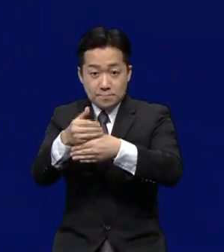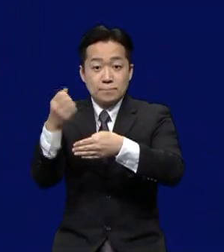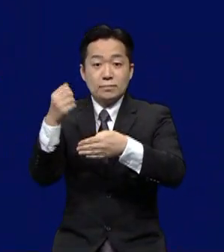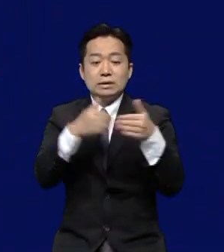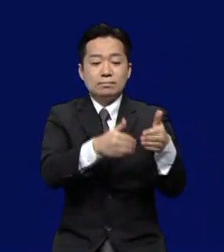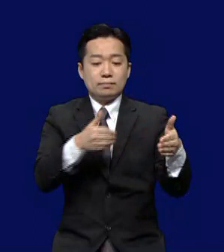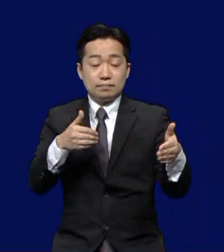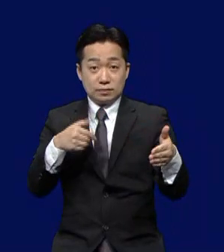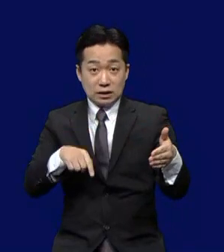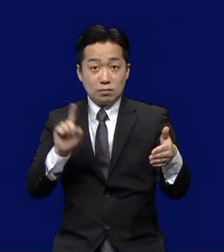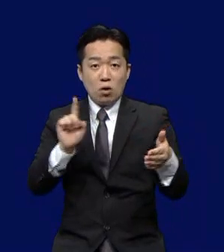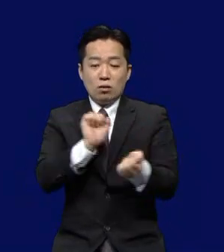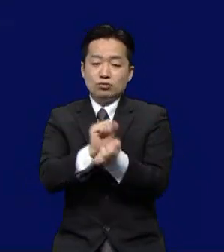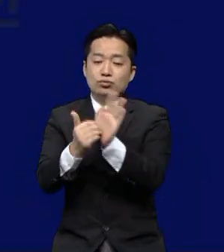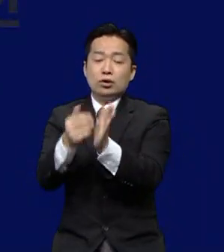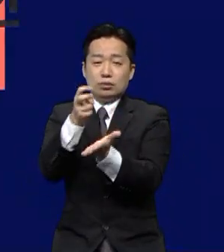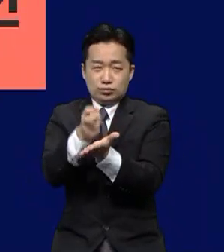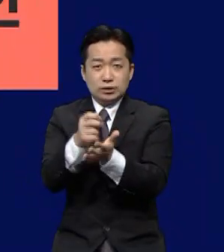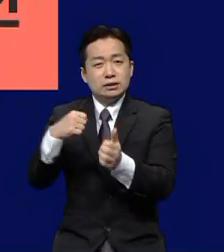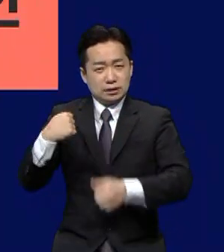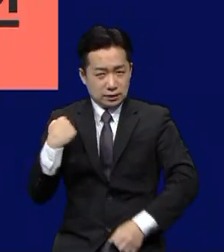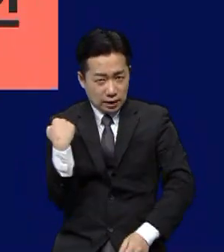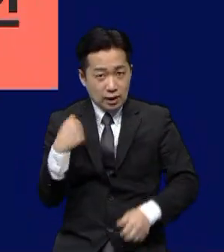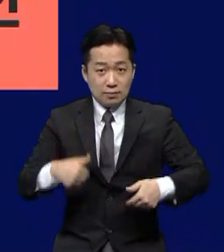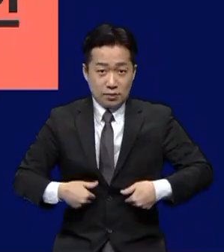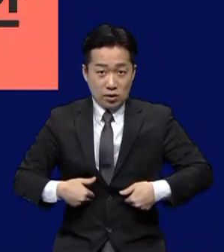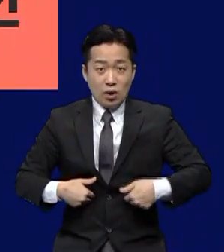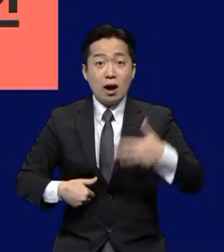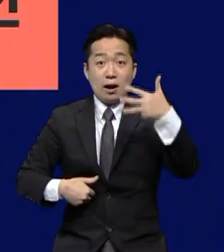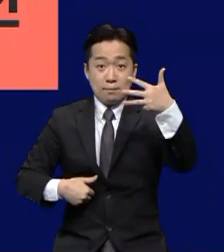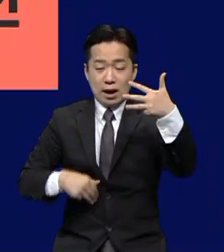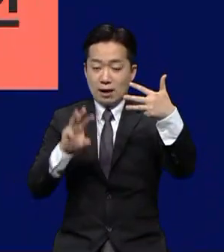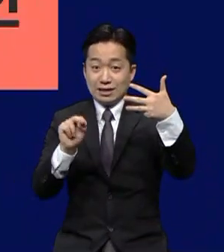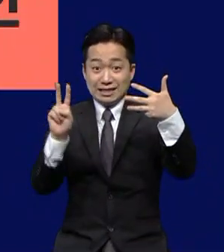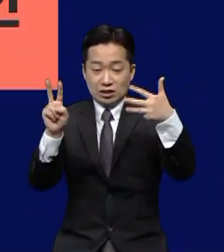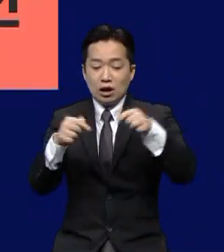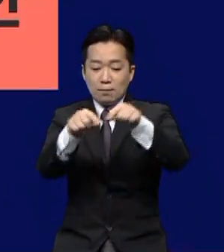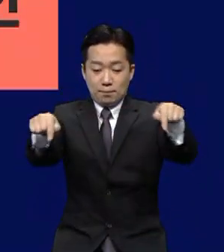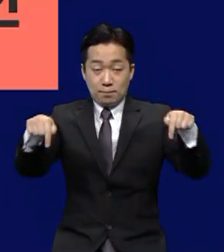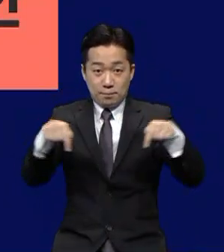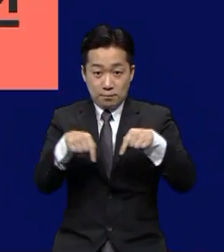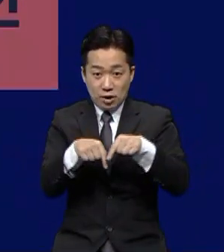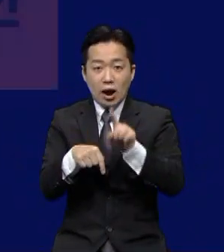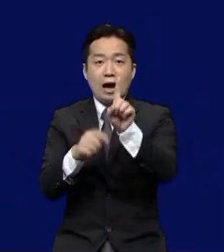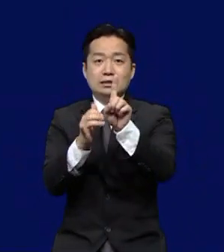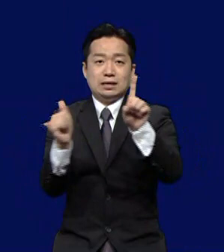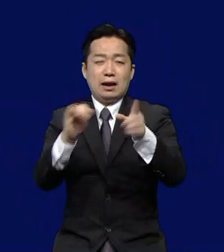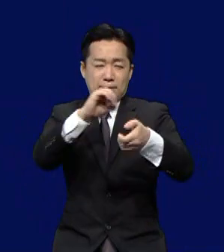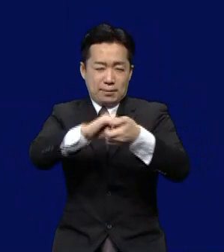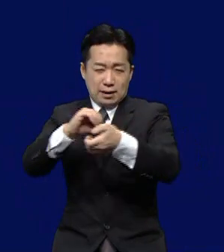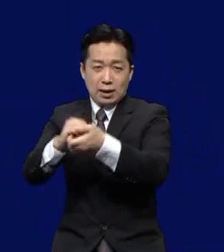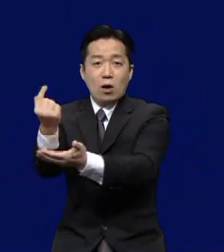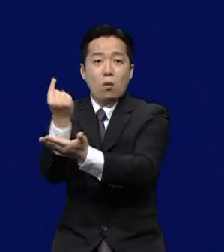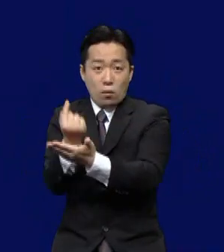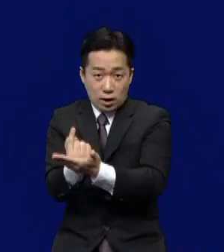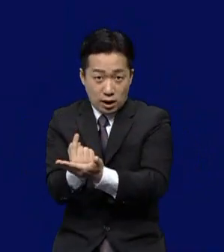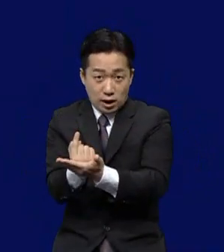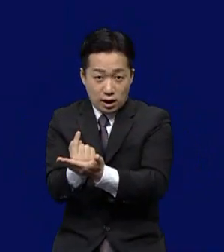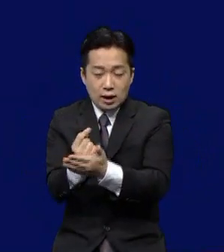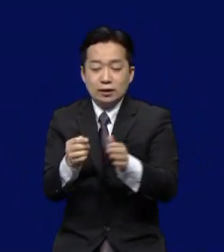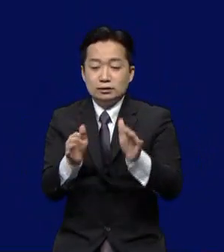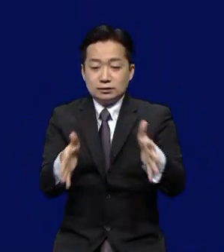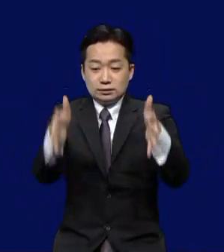2단계 방역수칙을 지켜야 하고 8제곱미터당 1명으로 인원을 제한해야 합니다. 실내체육시설의